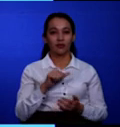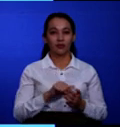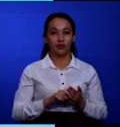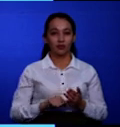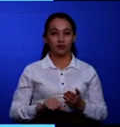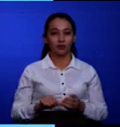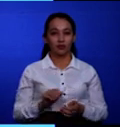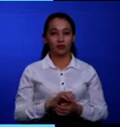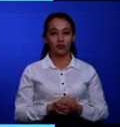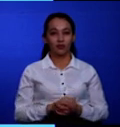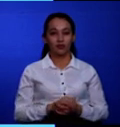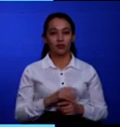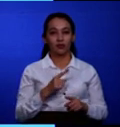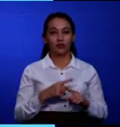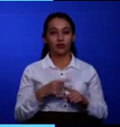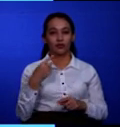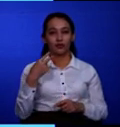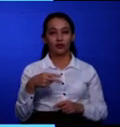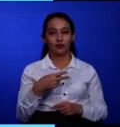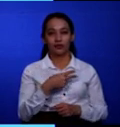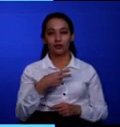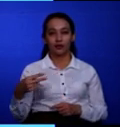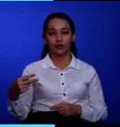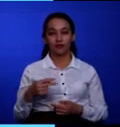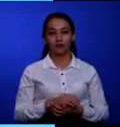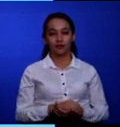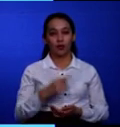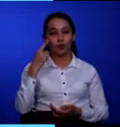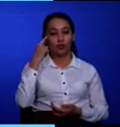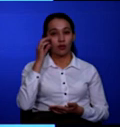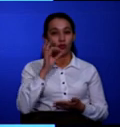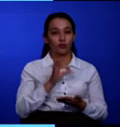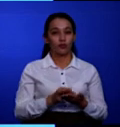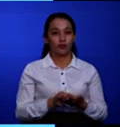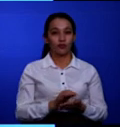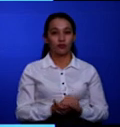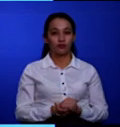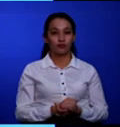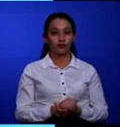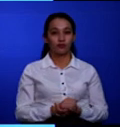560 va 20 ning yig'indisi o'ylab javob bering.